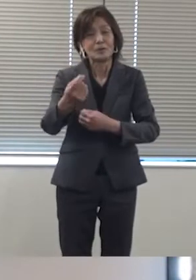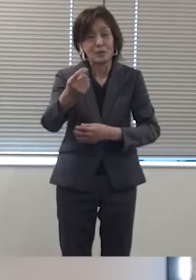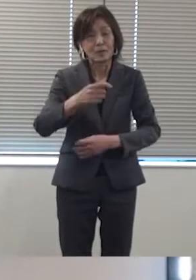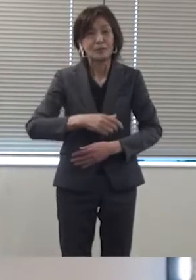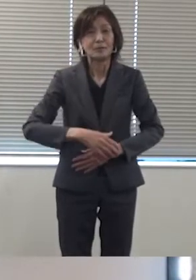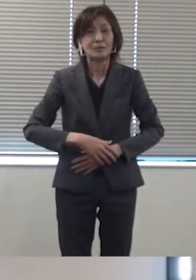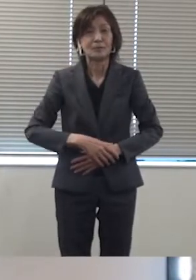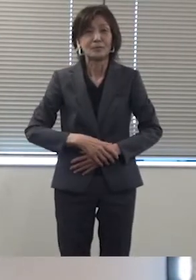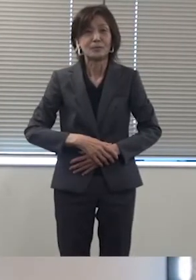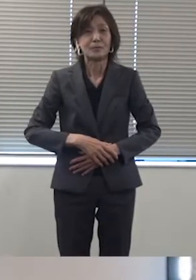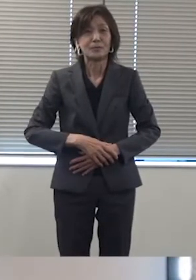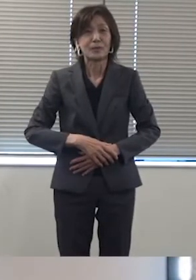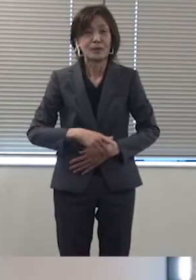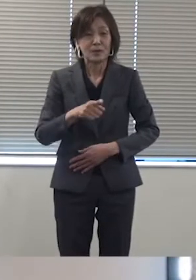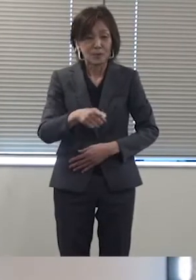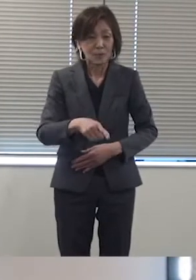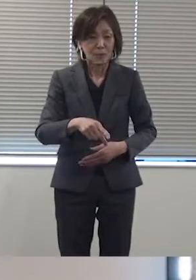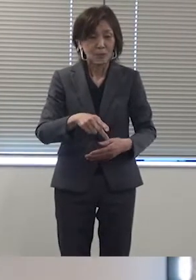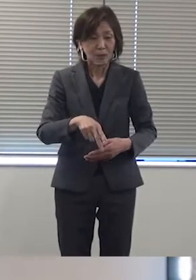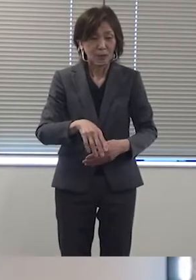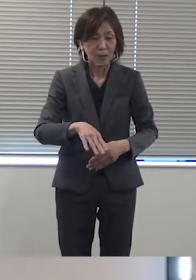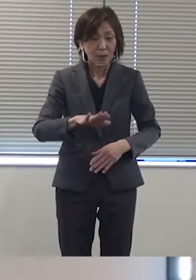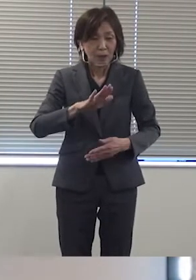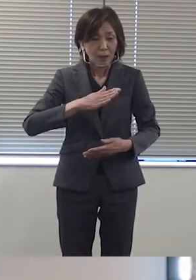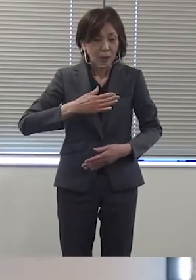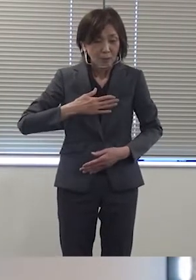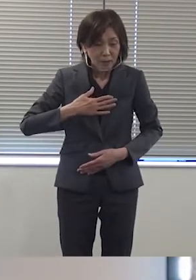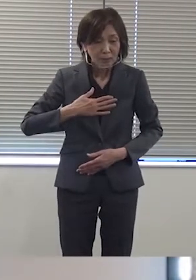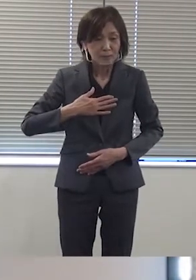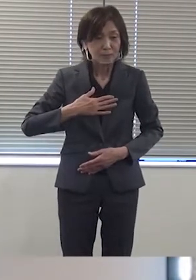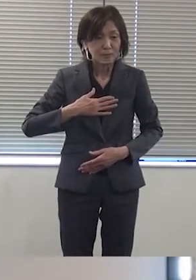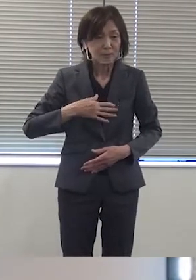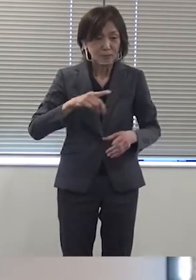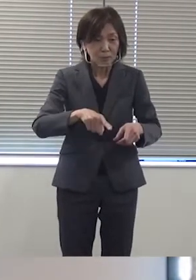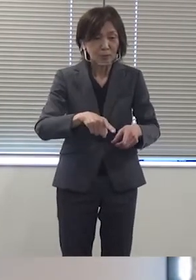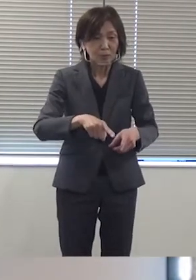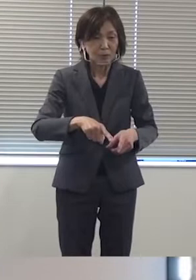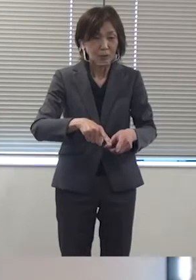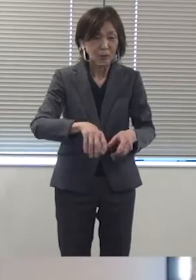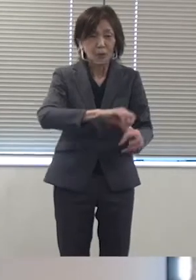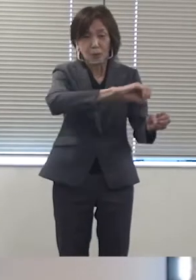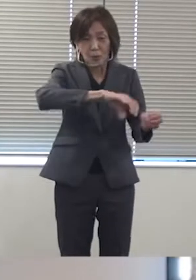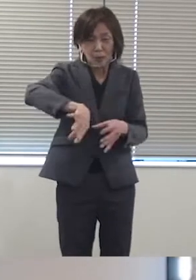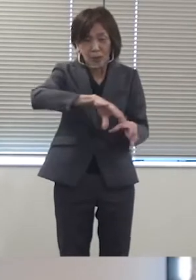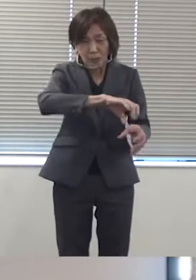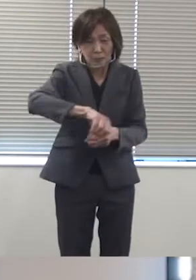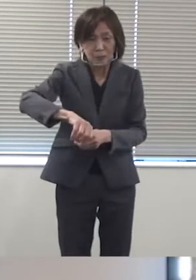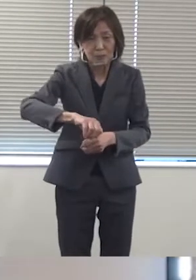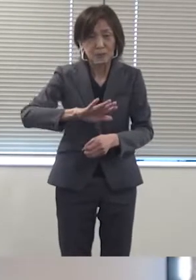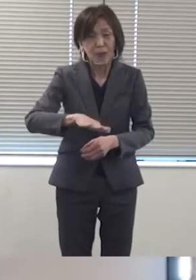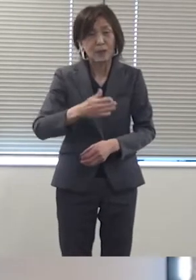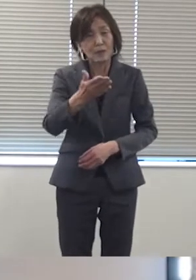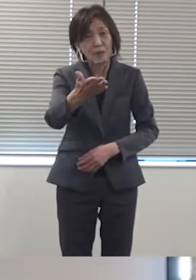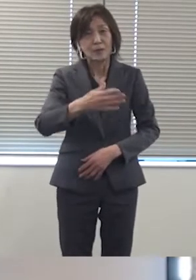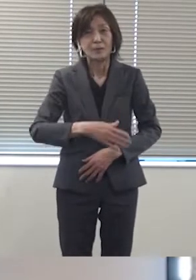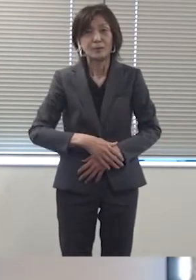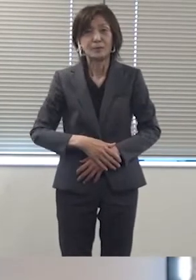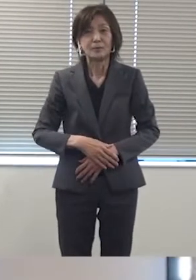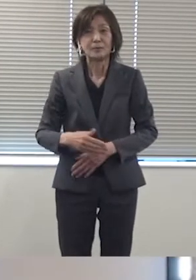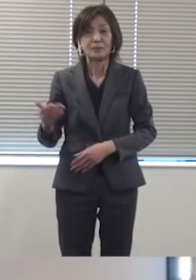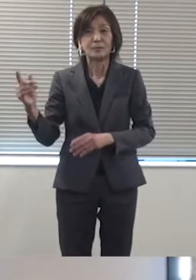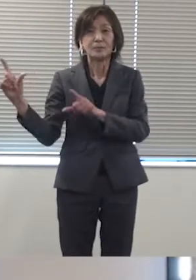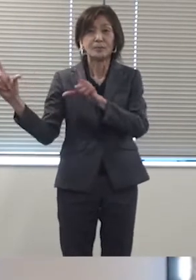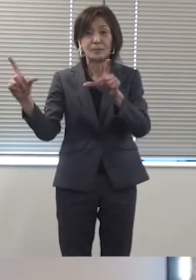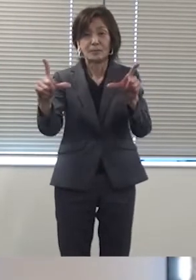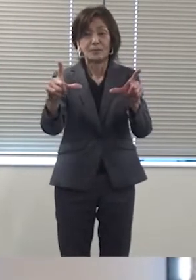になって、ないんですか？ もともとですね、沼田市にましては、何十万、何百万という数がありまして、も